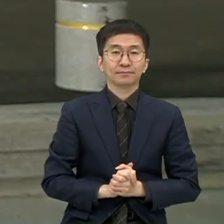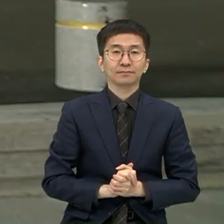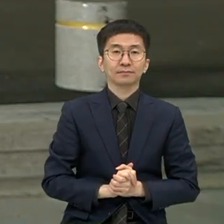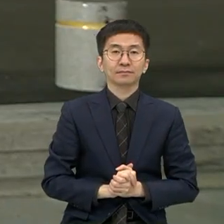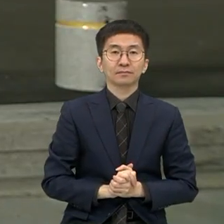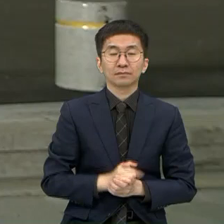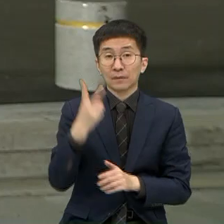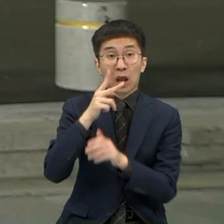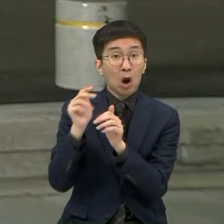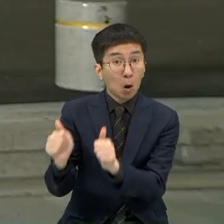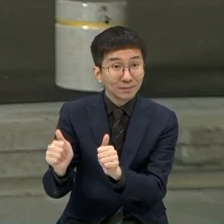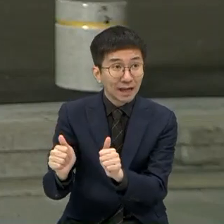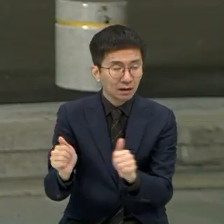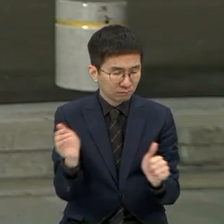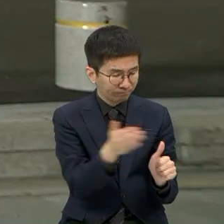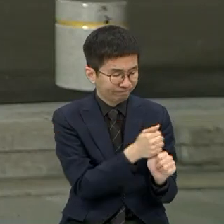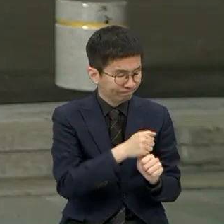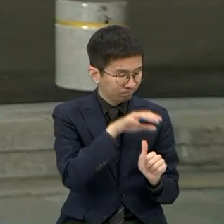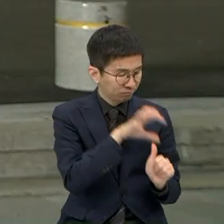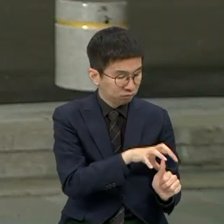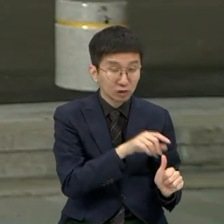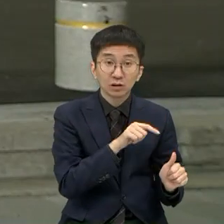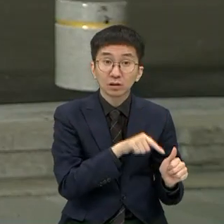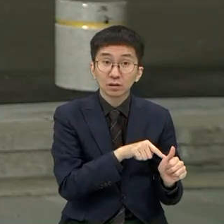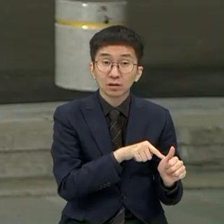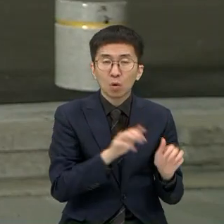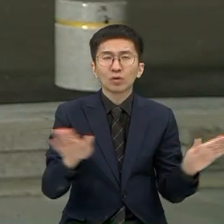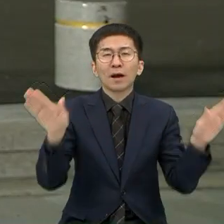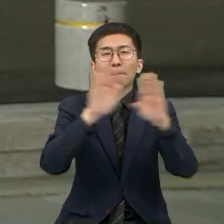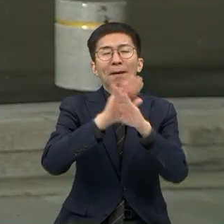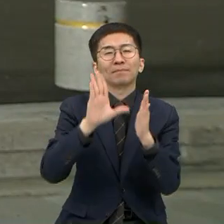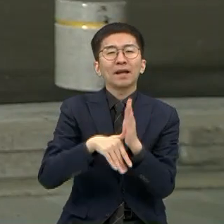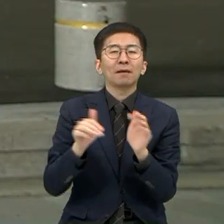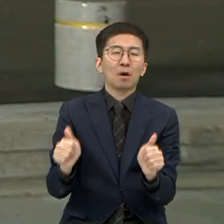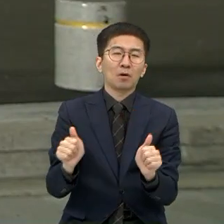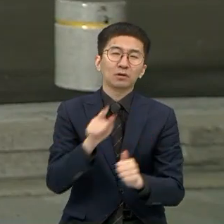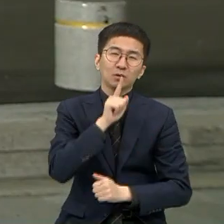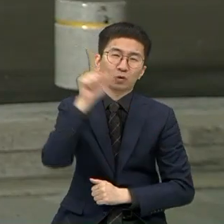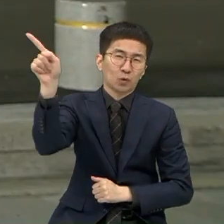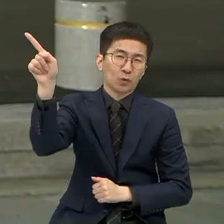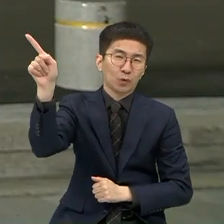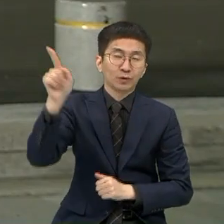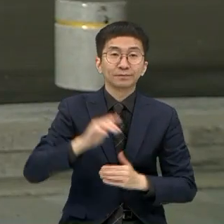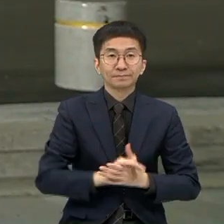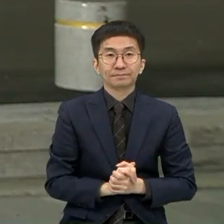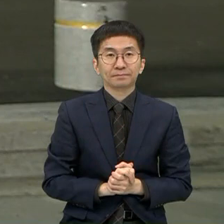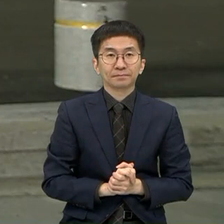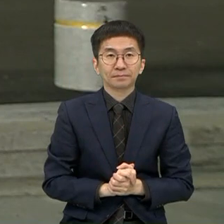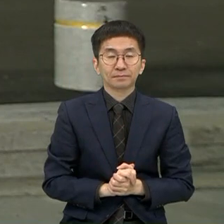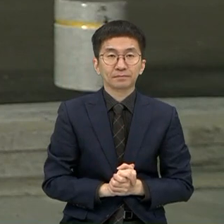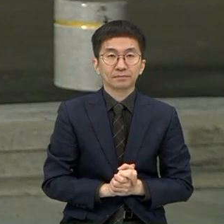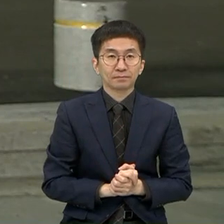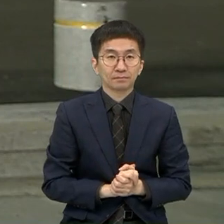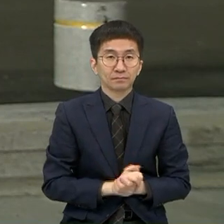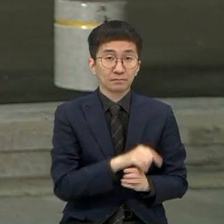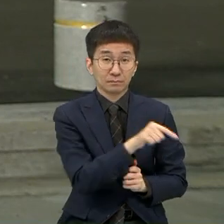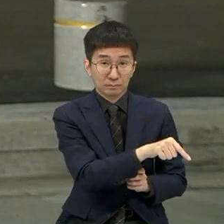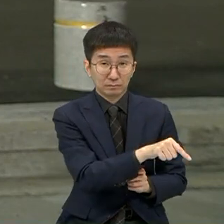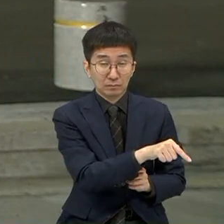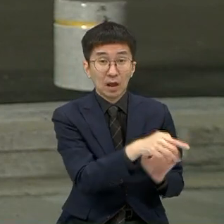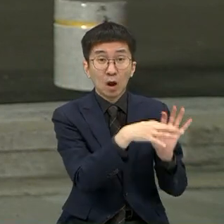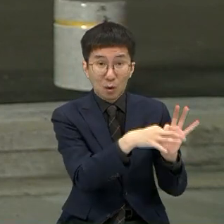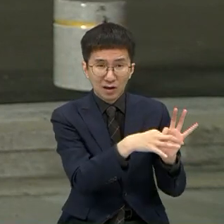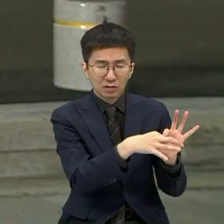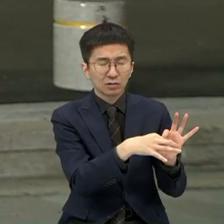4 검찰에 구속 상태인 유동 교정 본부장을 오늘 반쯤 으로 기소할 것 같다 고 밝혔습니다 대장동 개발 후 관련 인물로 썬